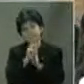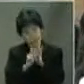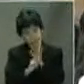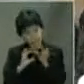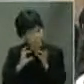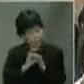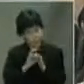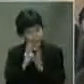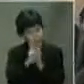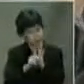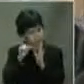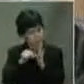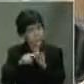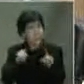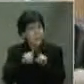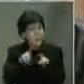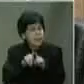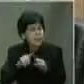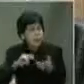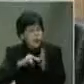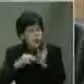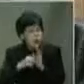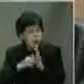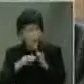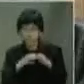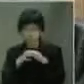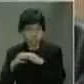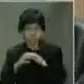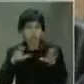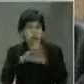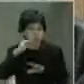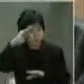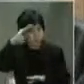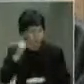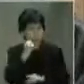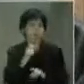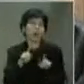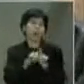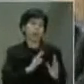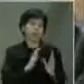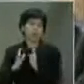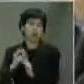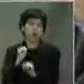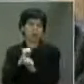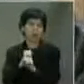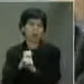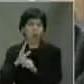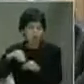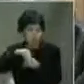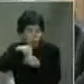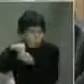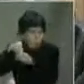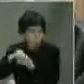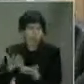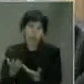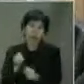ฉบับนี้มันเหมือนอำนาจของคณะปฏิวัติในอดีตที่เอาคนมาขังเป็นอันธพ